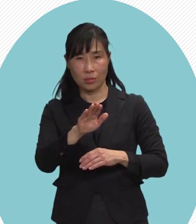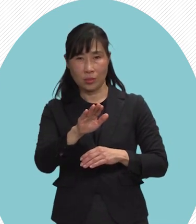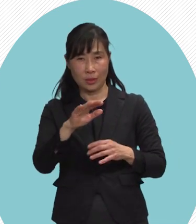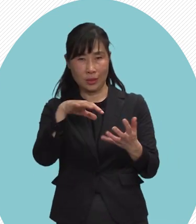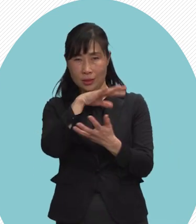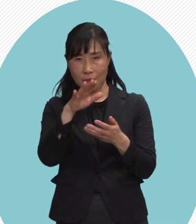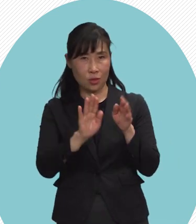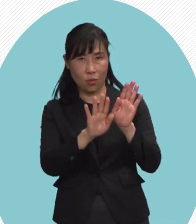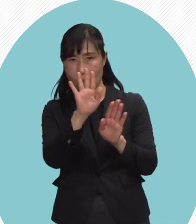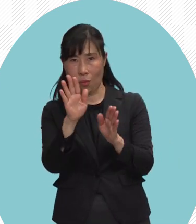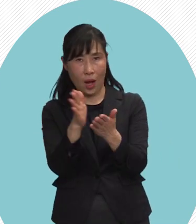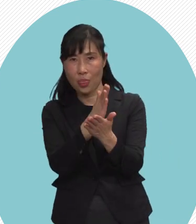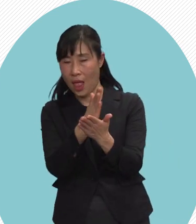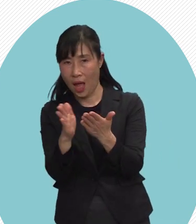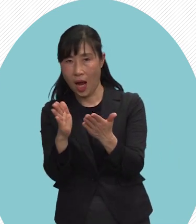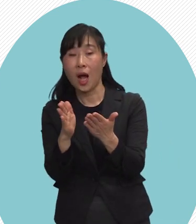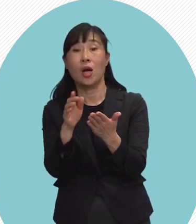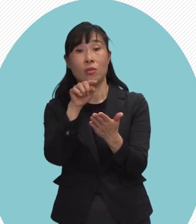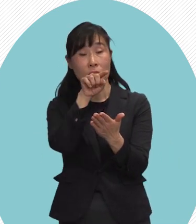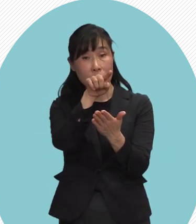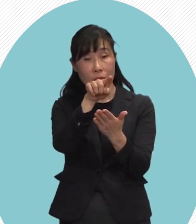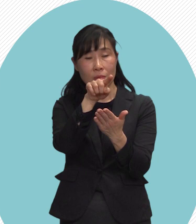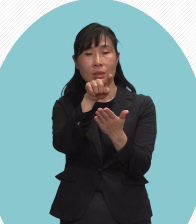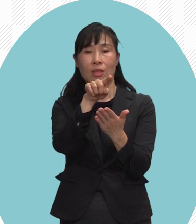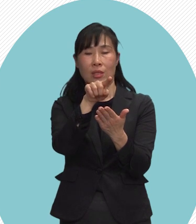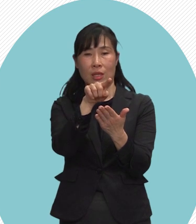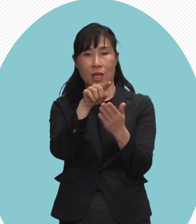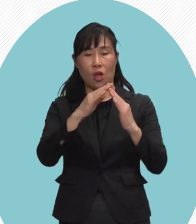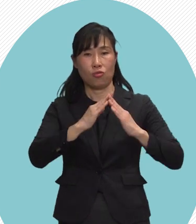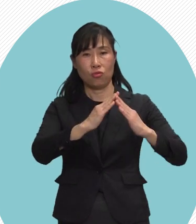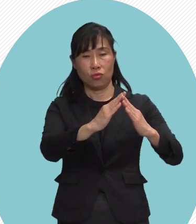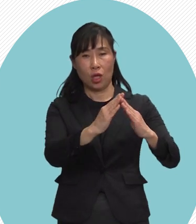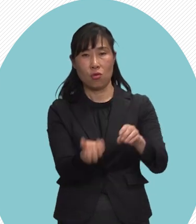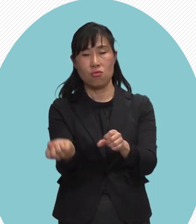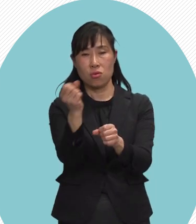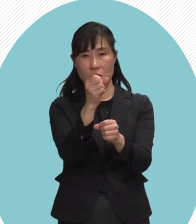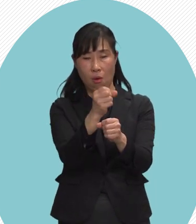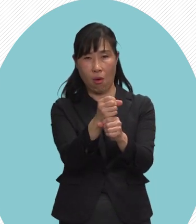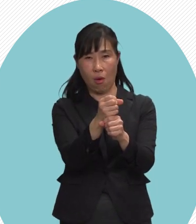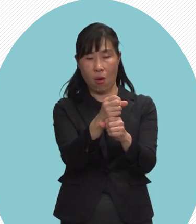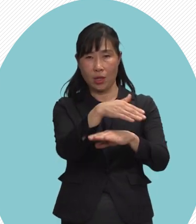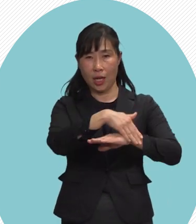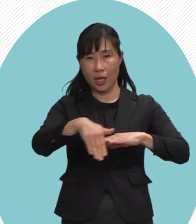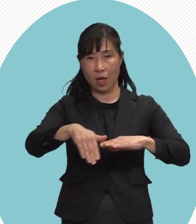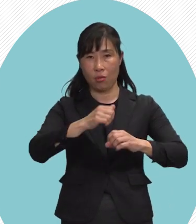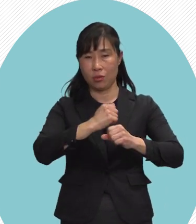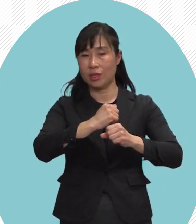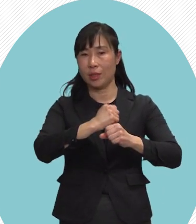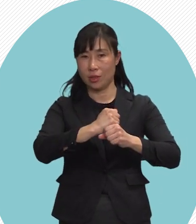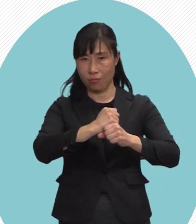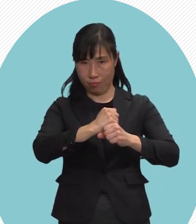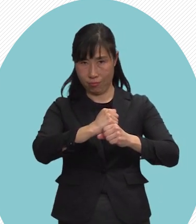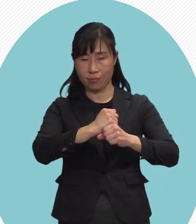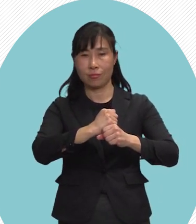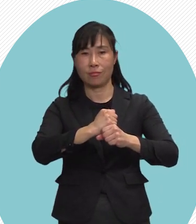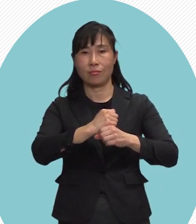害状況を判定し、その結果を踏まえ住宅復興計画の策定に着手します。